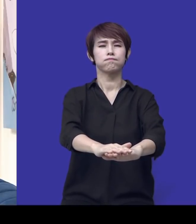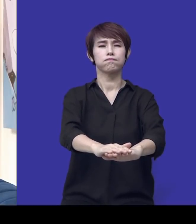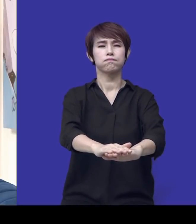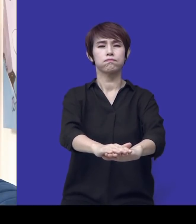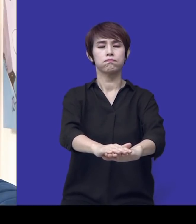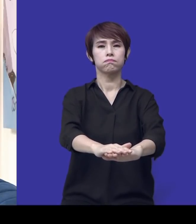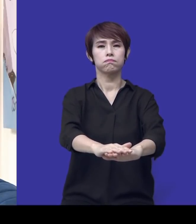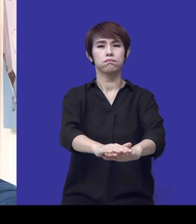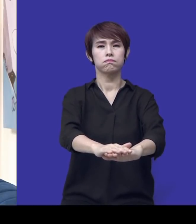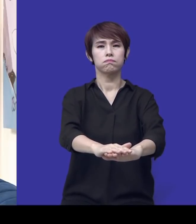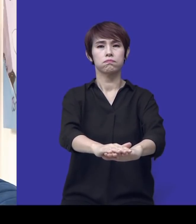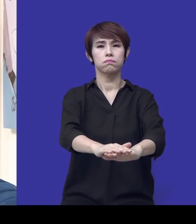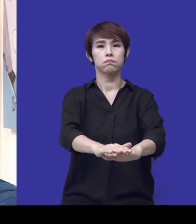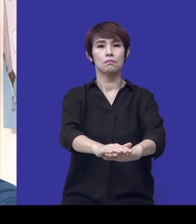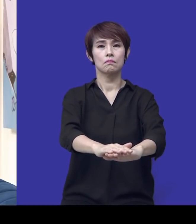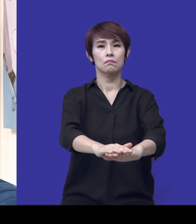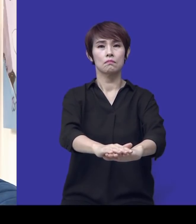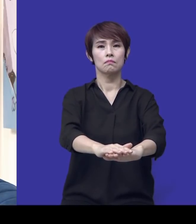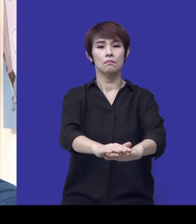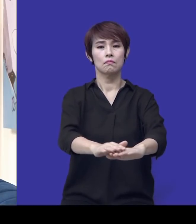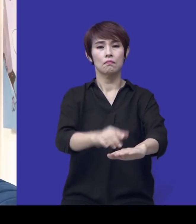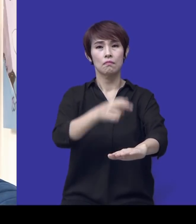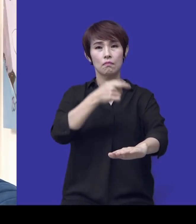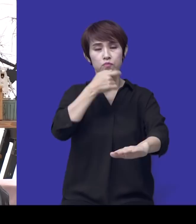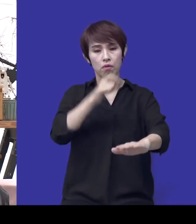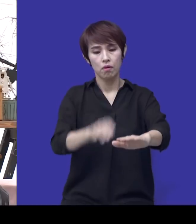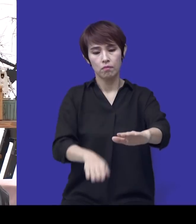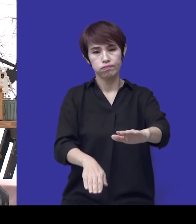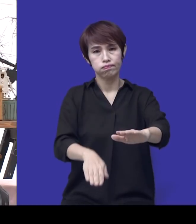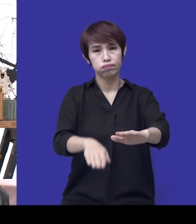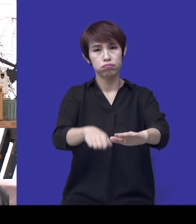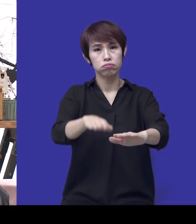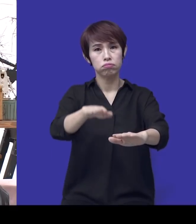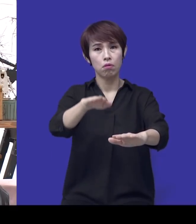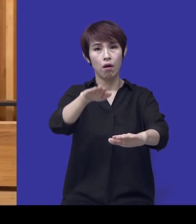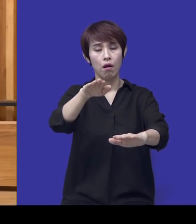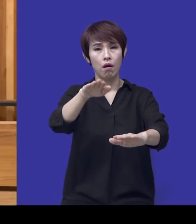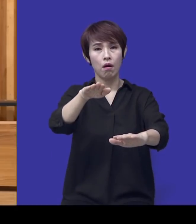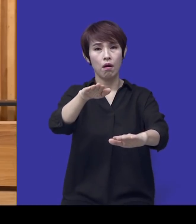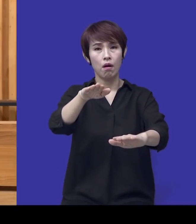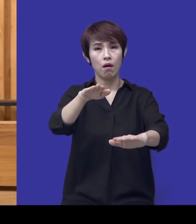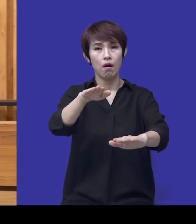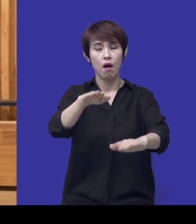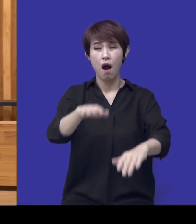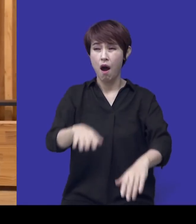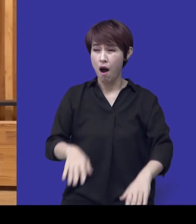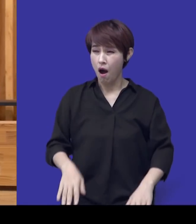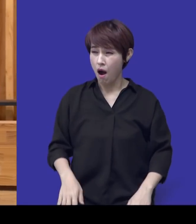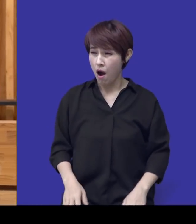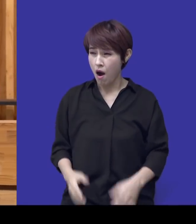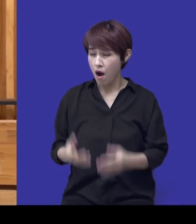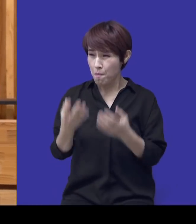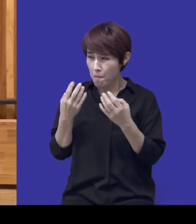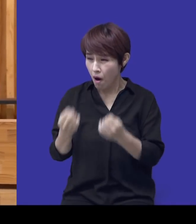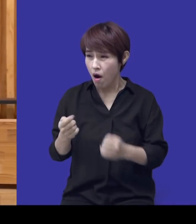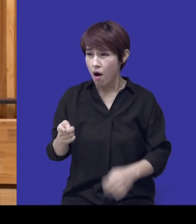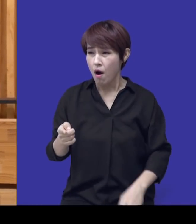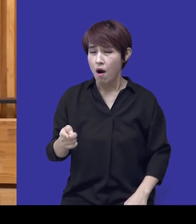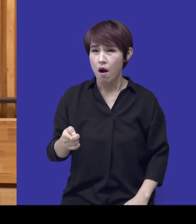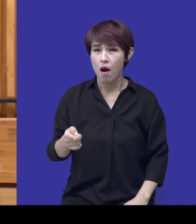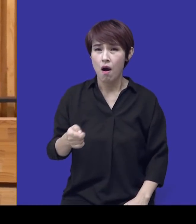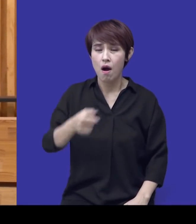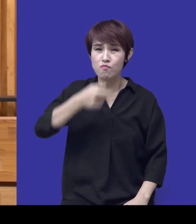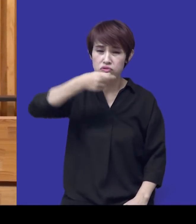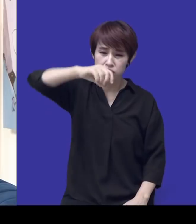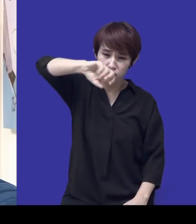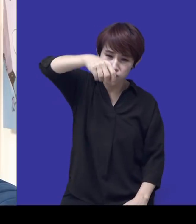근데 땀이 정말 이렇게 차는 거예요. 물이. 아, 그렇게 많이. 우리가 수도꼭지 이렇게 졸졸